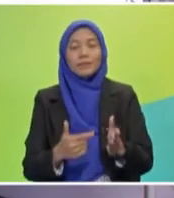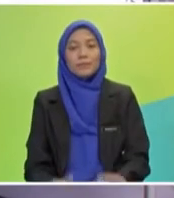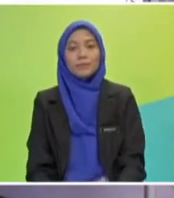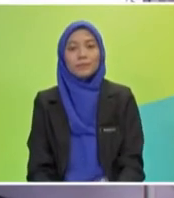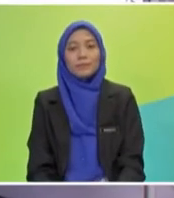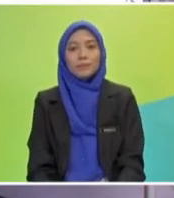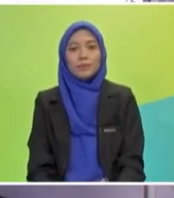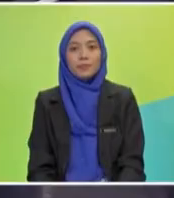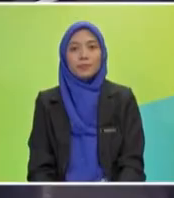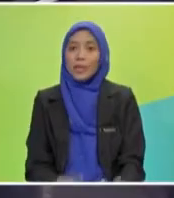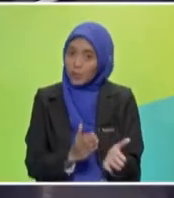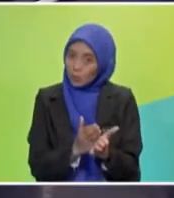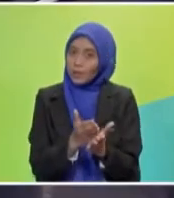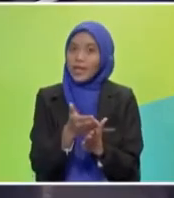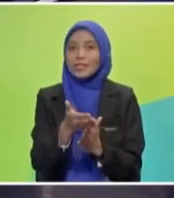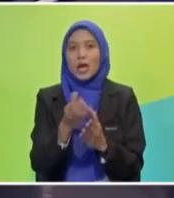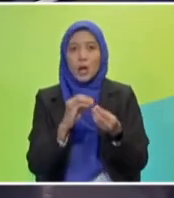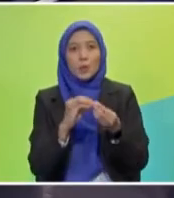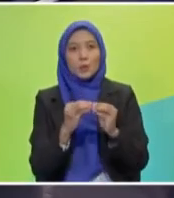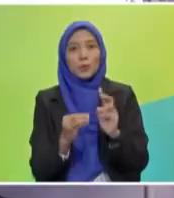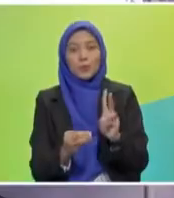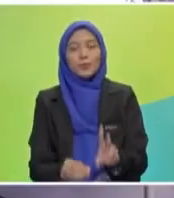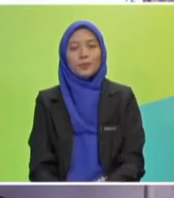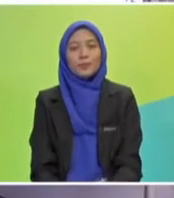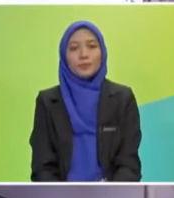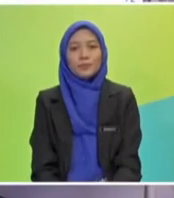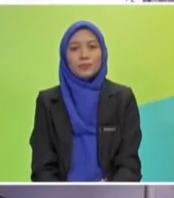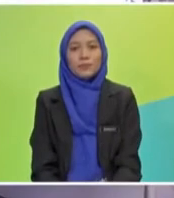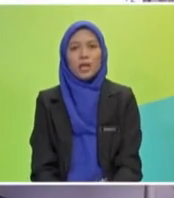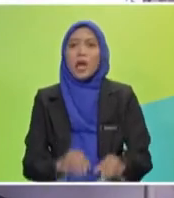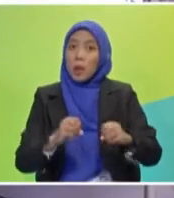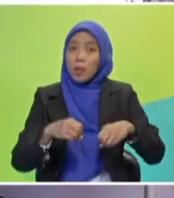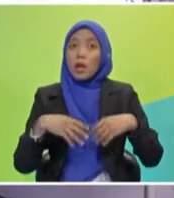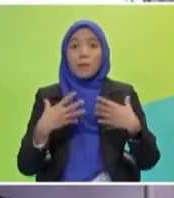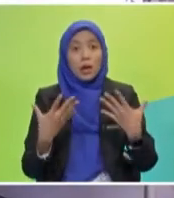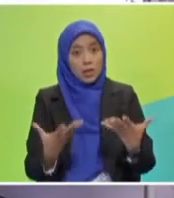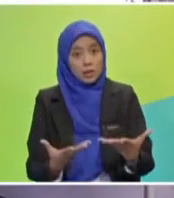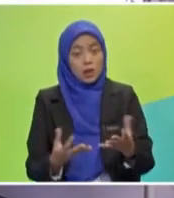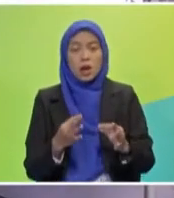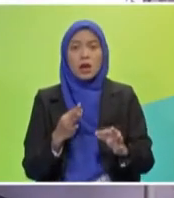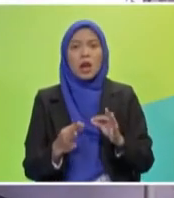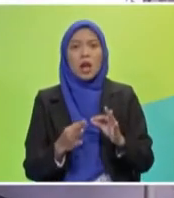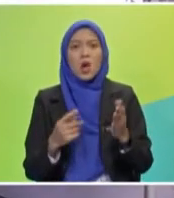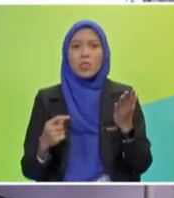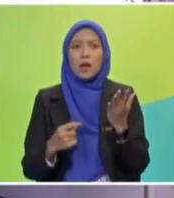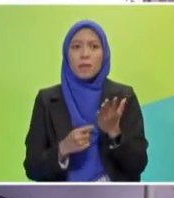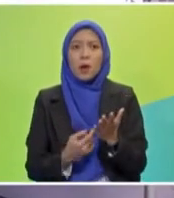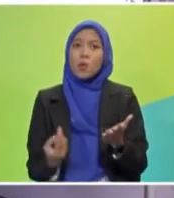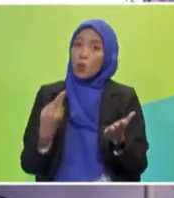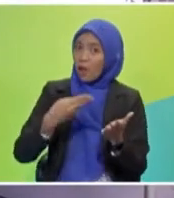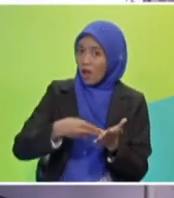Okey, kita teruskan lagi? Boleh. Okey, baik. Bagaimana pula kalau penambahan itu berulang tapi